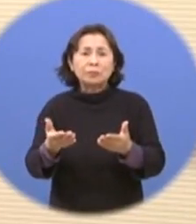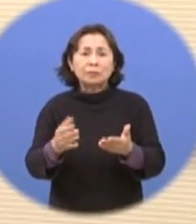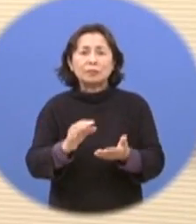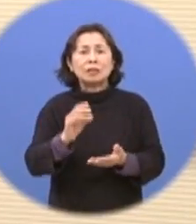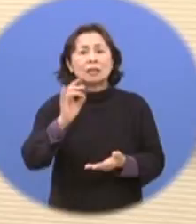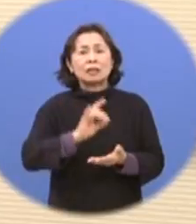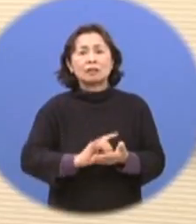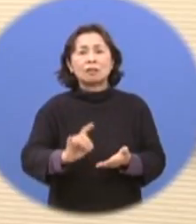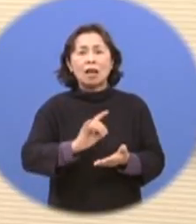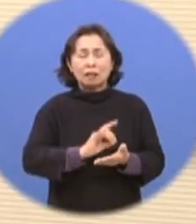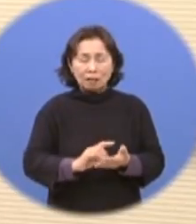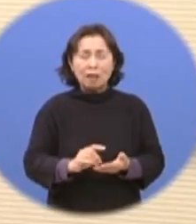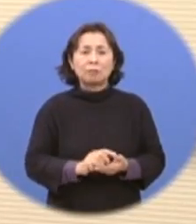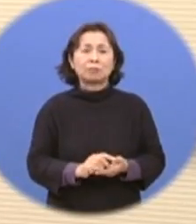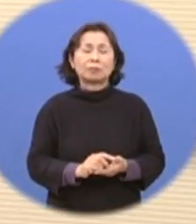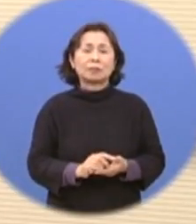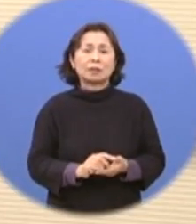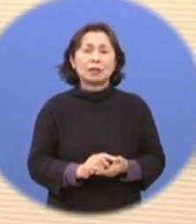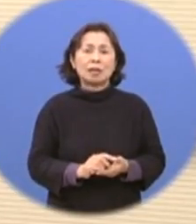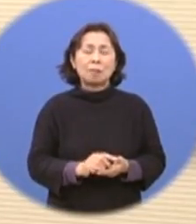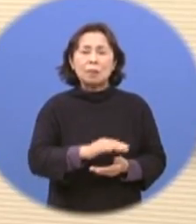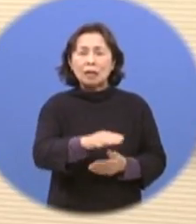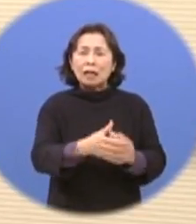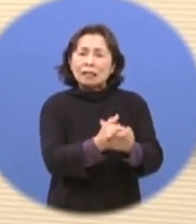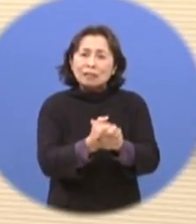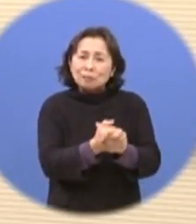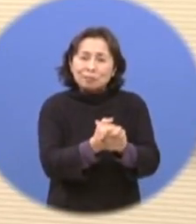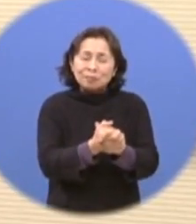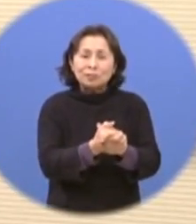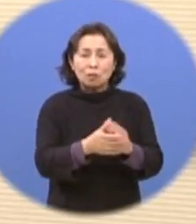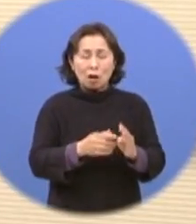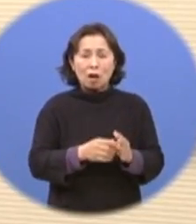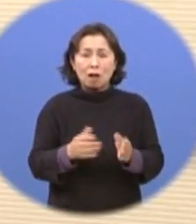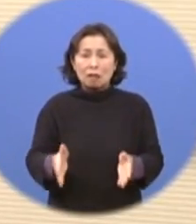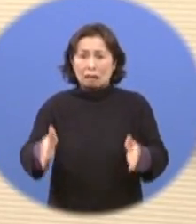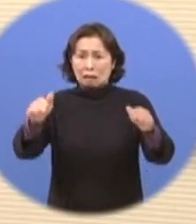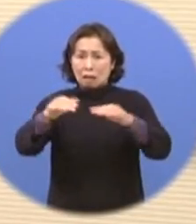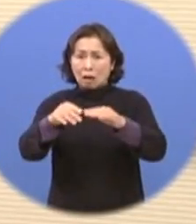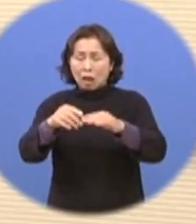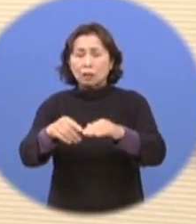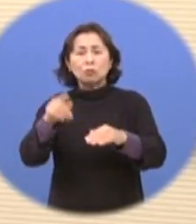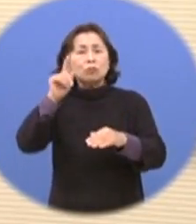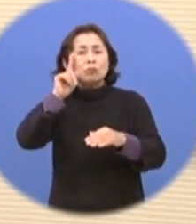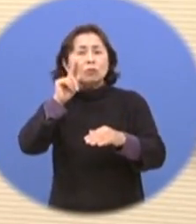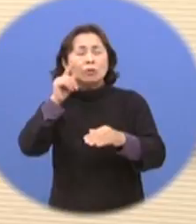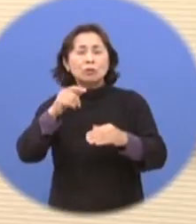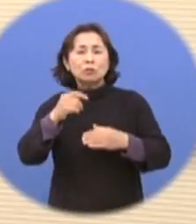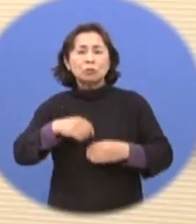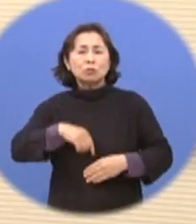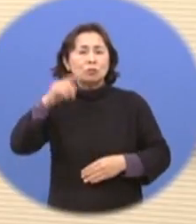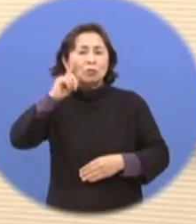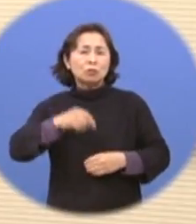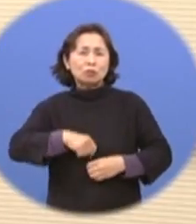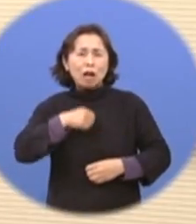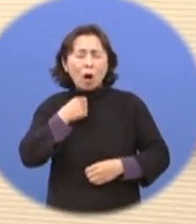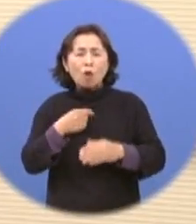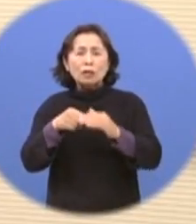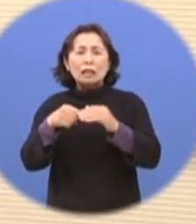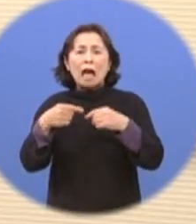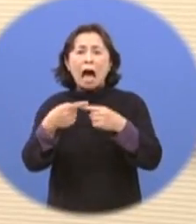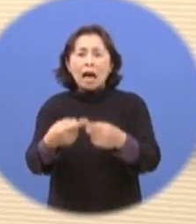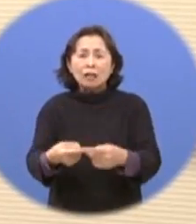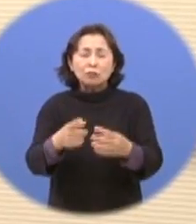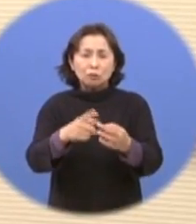有効であったりとかケージに素直に入るとかリアムに超えた獅子ないとかそういった日頃からの